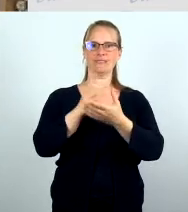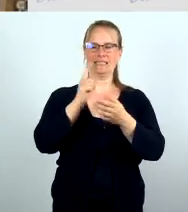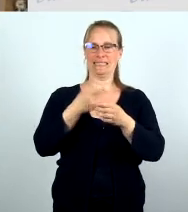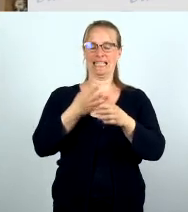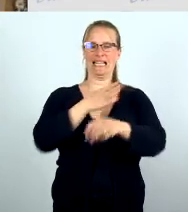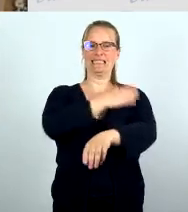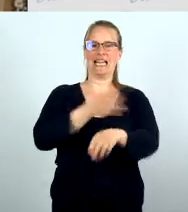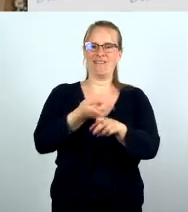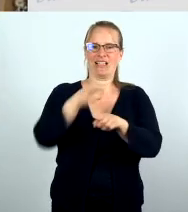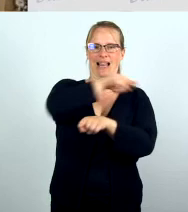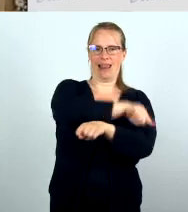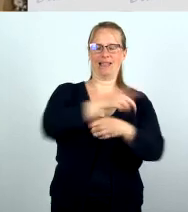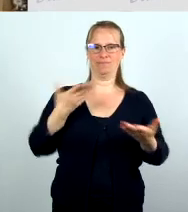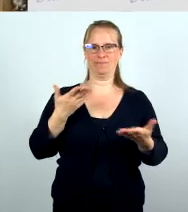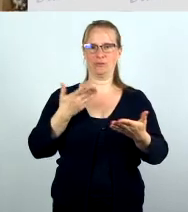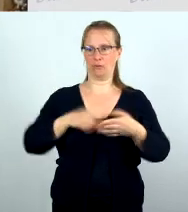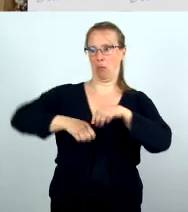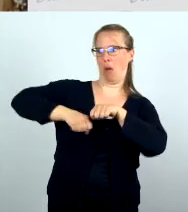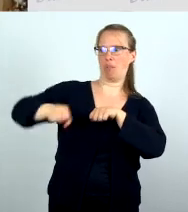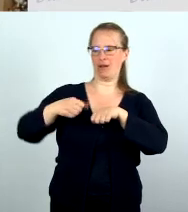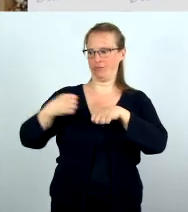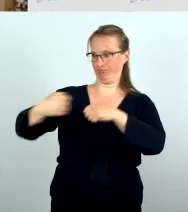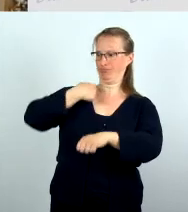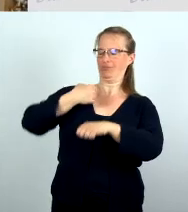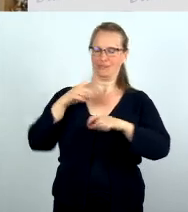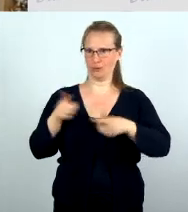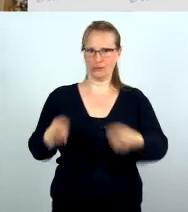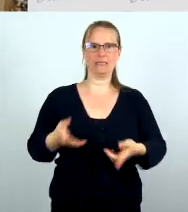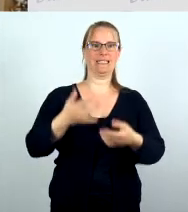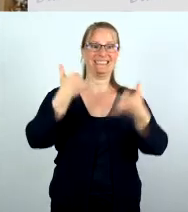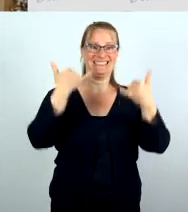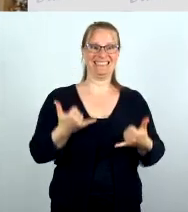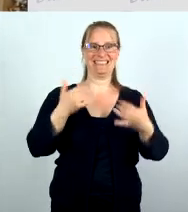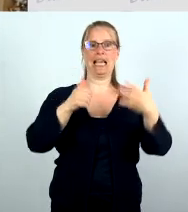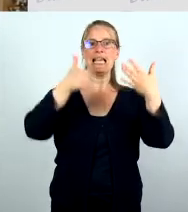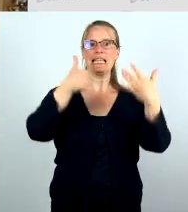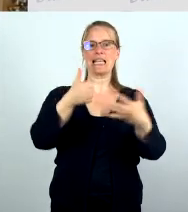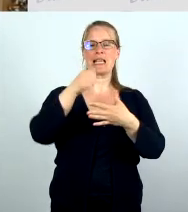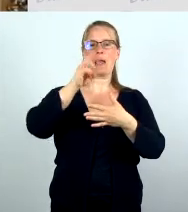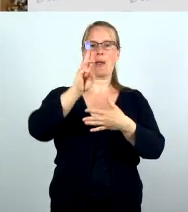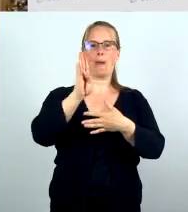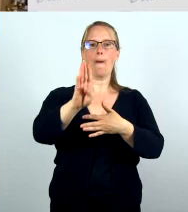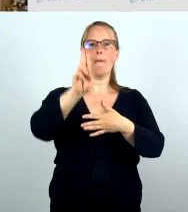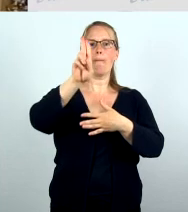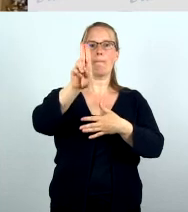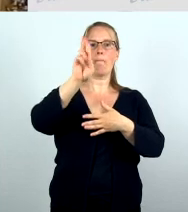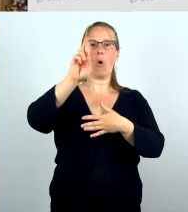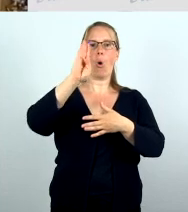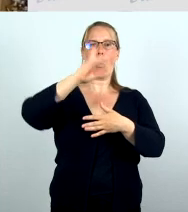wegkriegt. Wir starten hier mit 6 Burpees. Christine macht uns mal einen Burpee vor. Das heißt, wir legen den